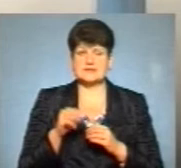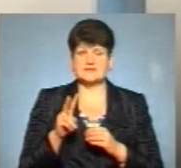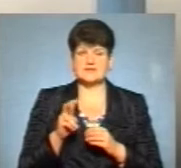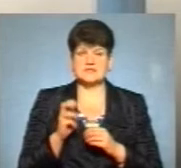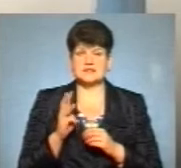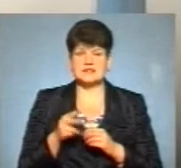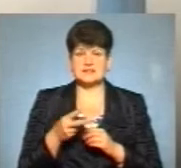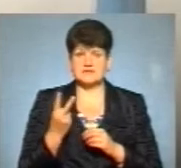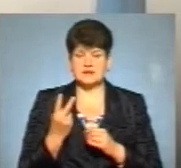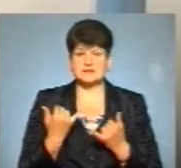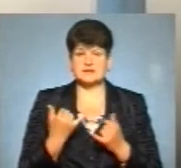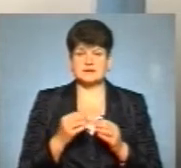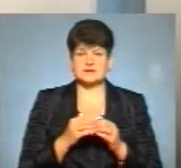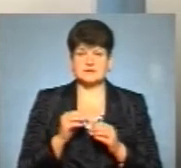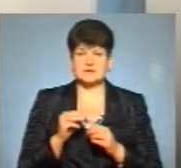10 232, зараз